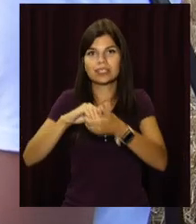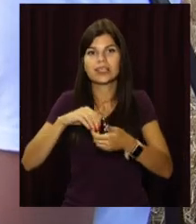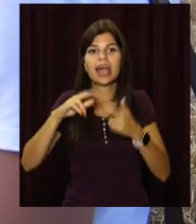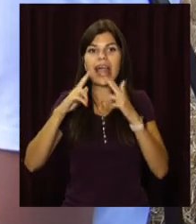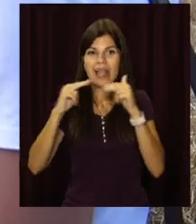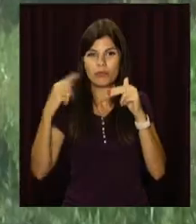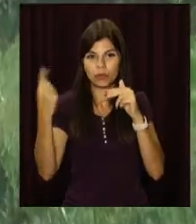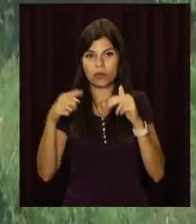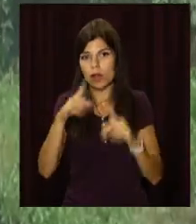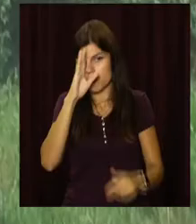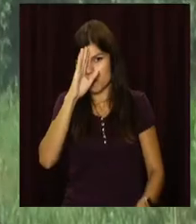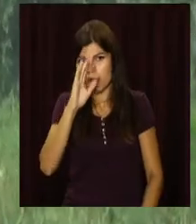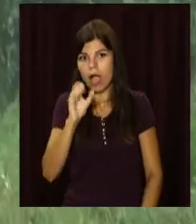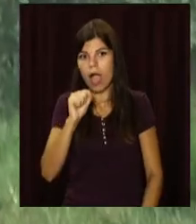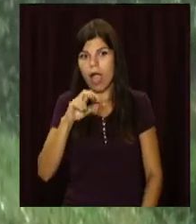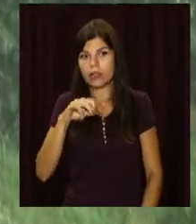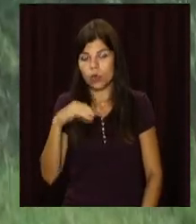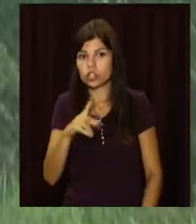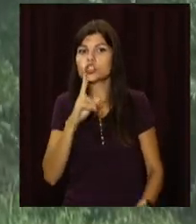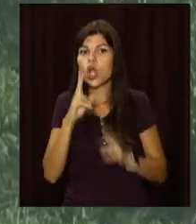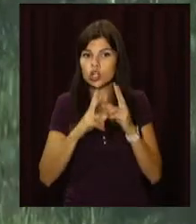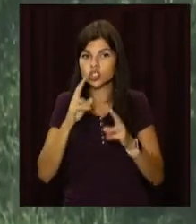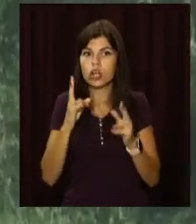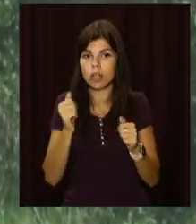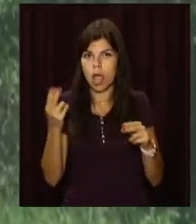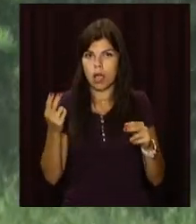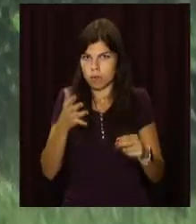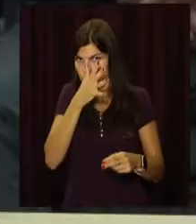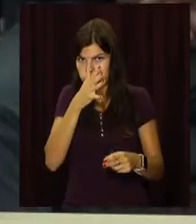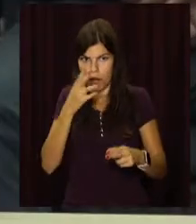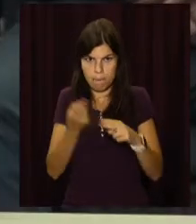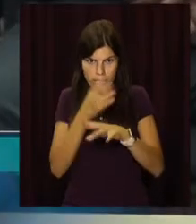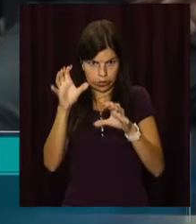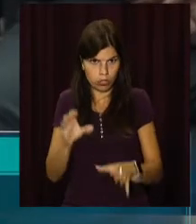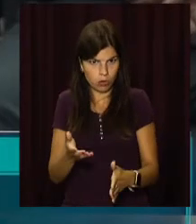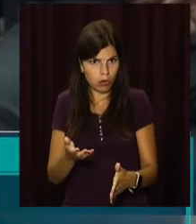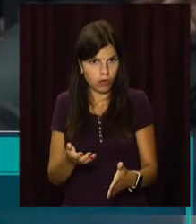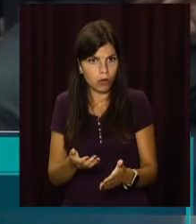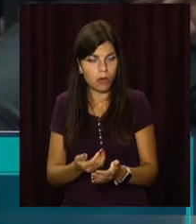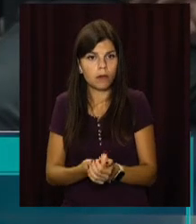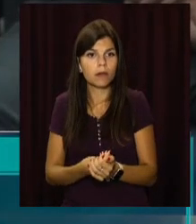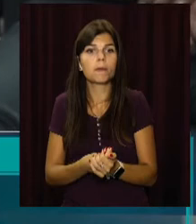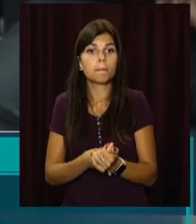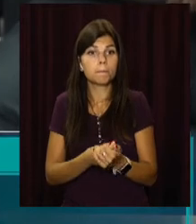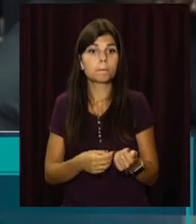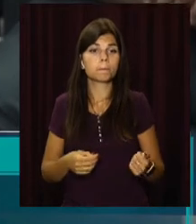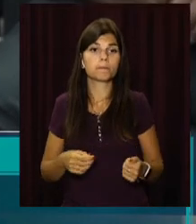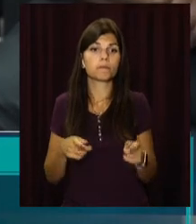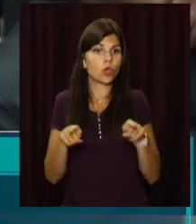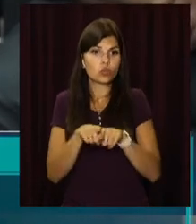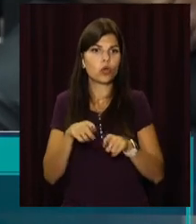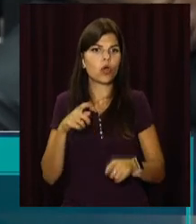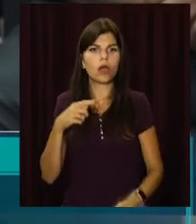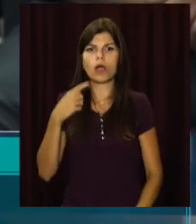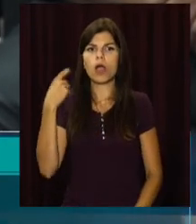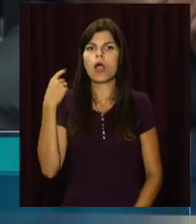аграріїв Дніпропетровщини Анатолій Гайворонський скаржиться на беззаконня. Хтось кудись не заїде, це 100%. Такого не було ще